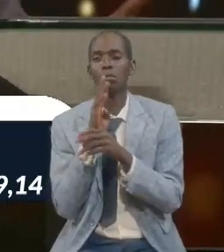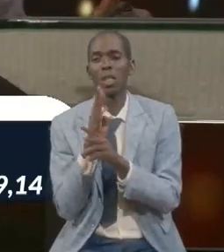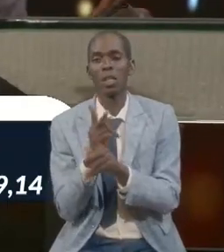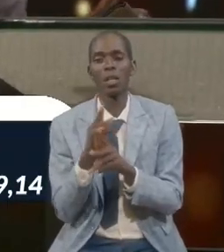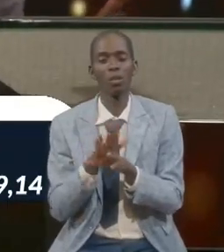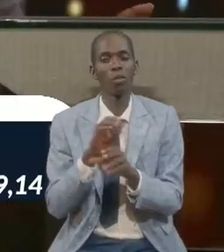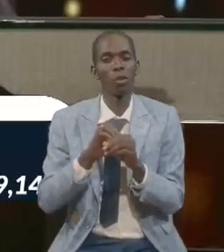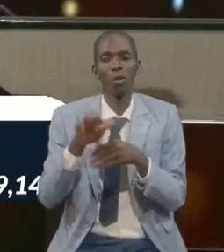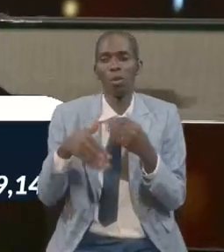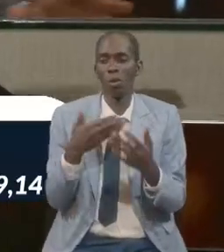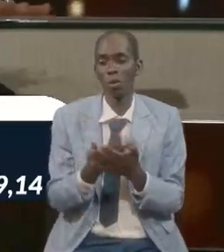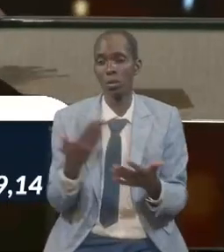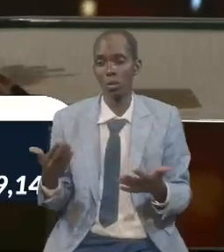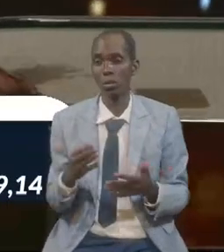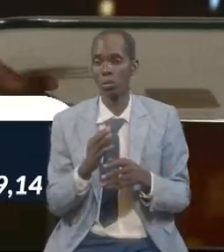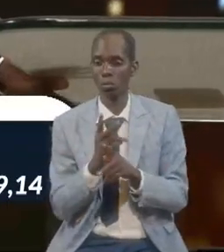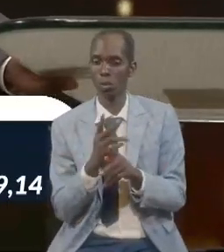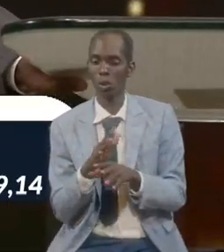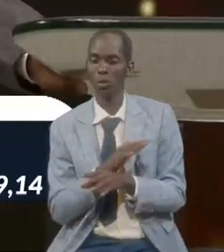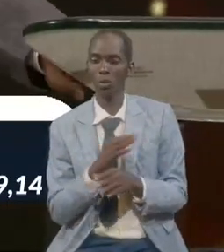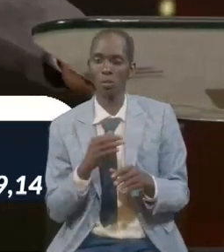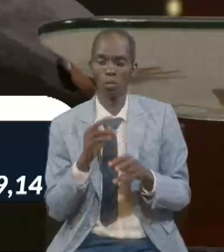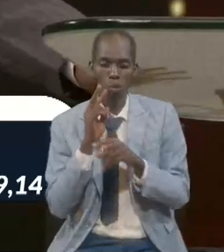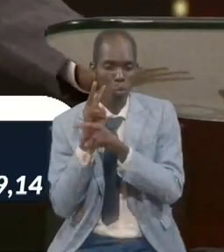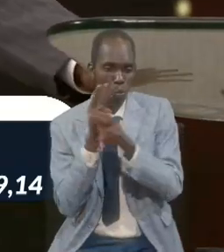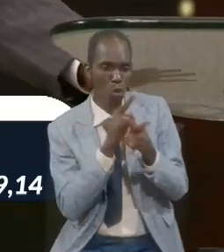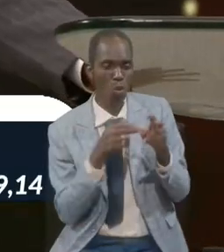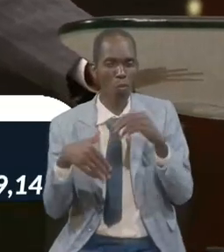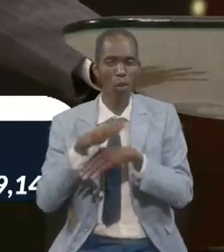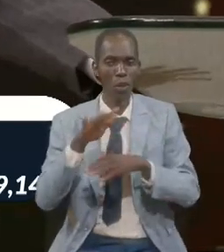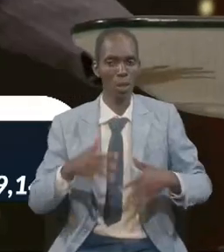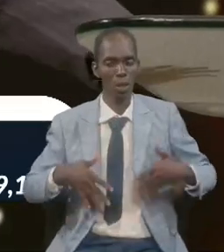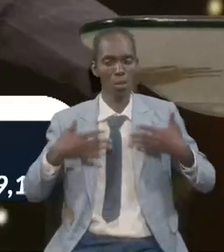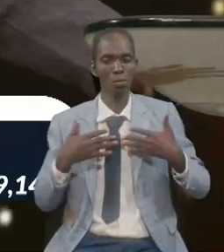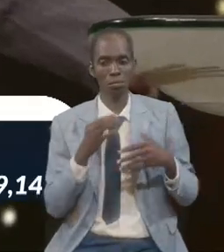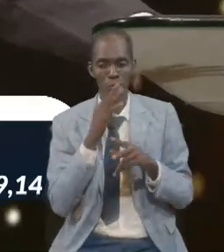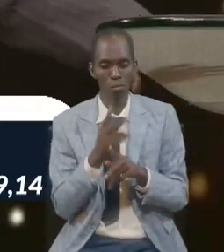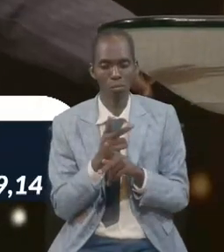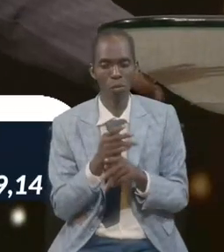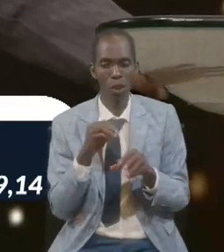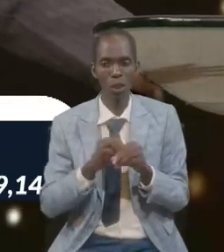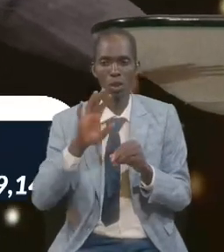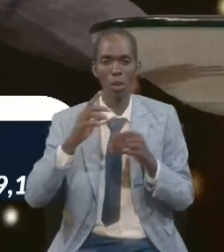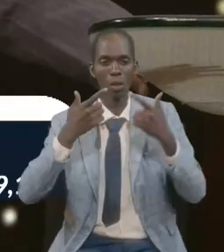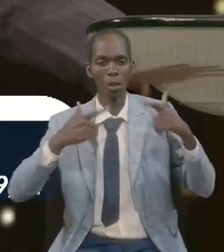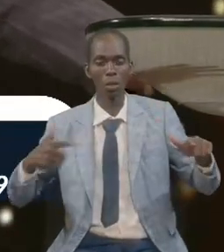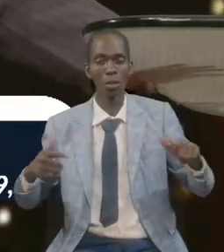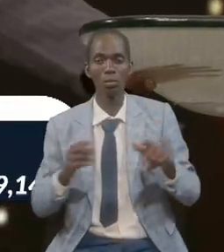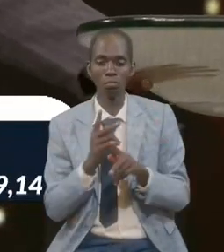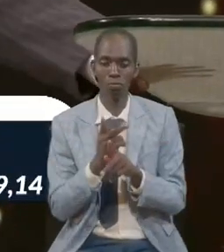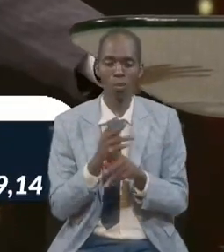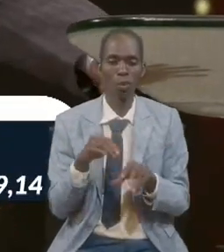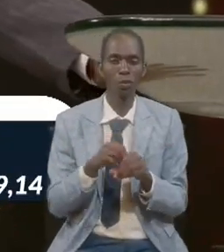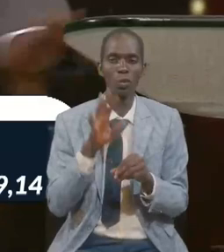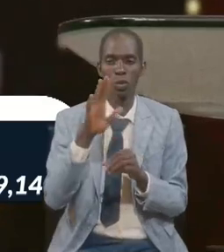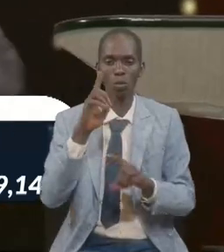toutes choses. Veillez sur votre vie. Veillez sur votre langage. Veillez sur votre langue.